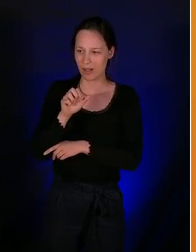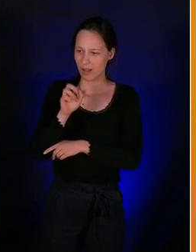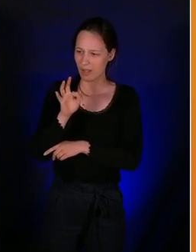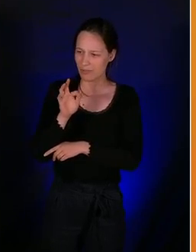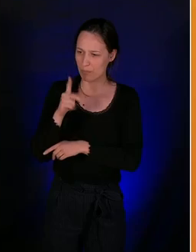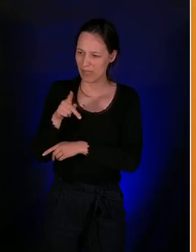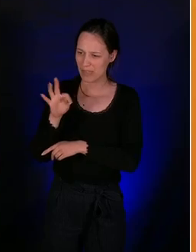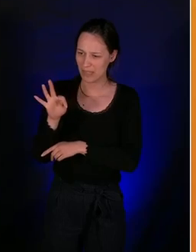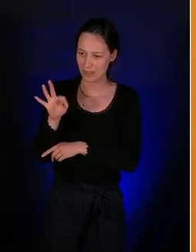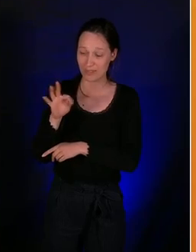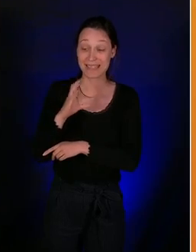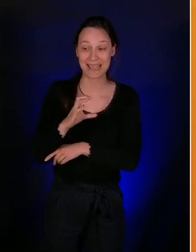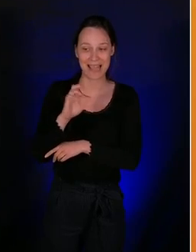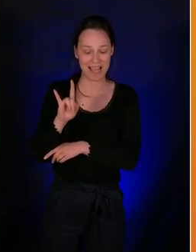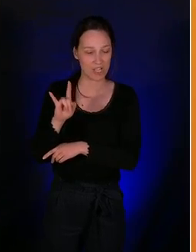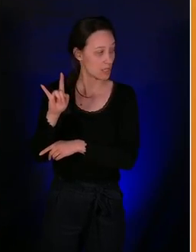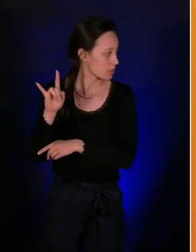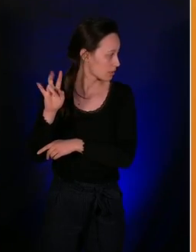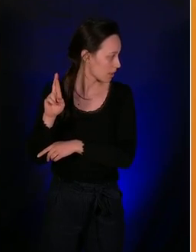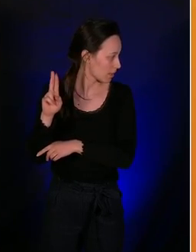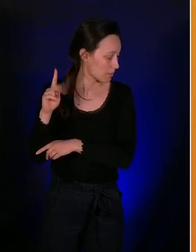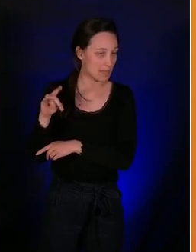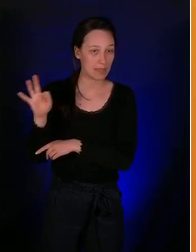cherche pas à botter en touche, mais